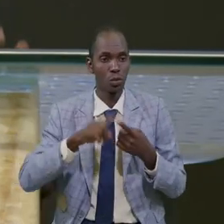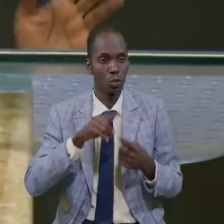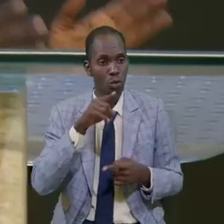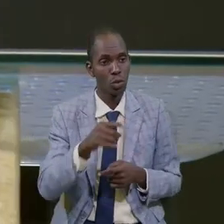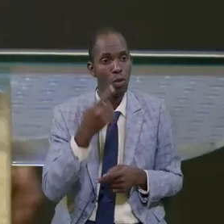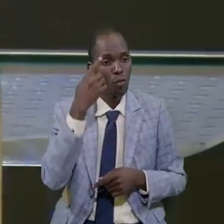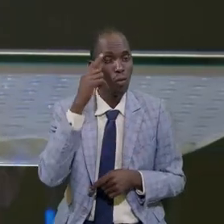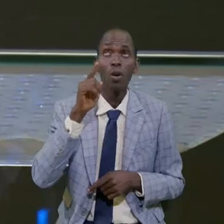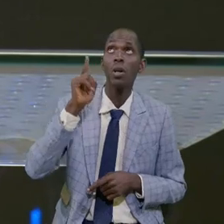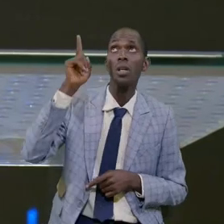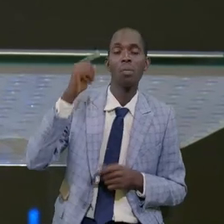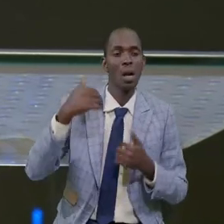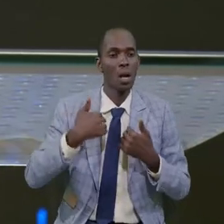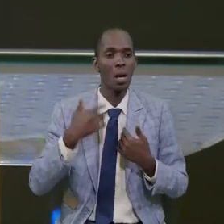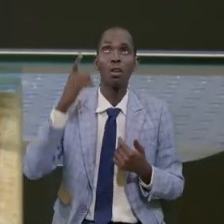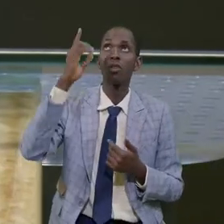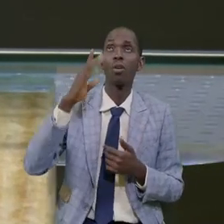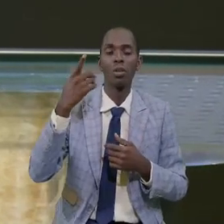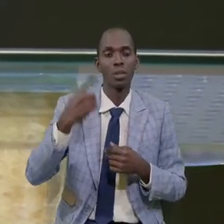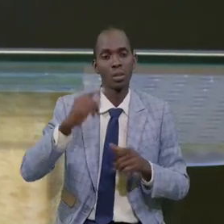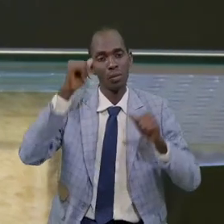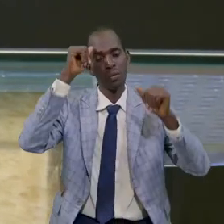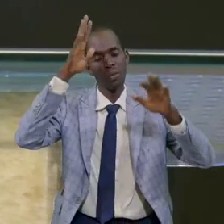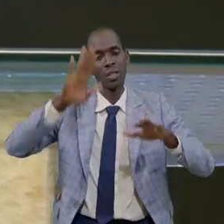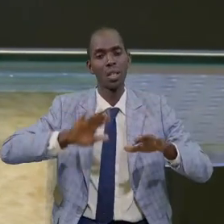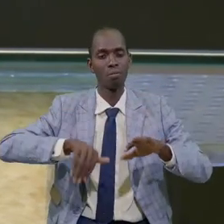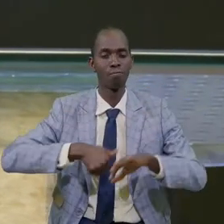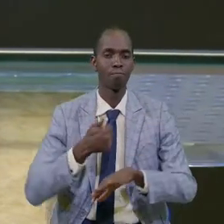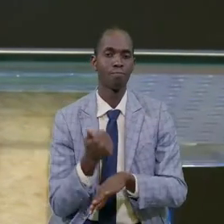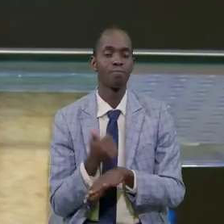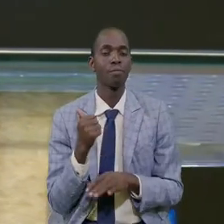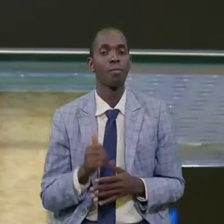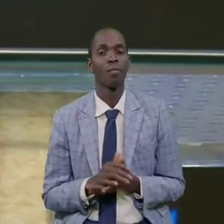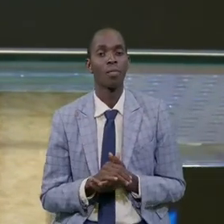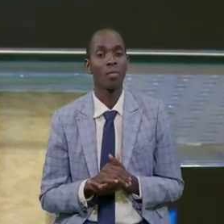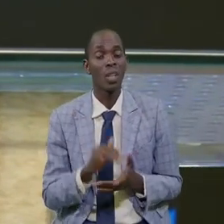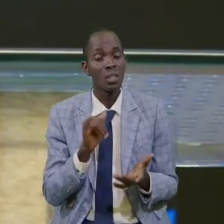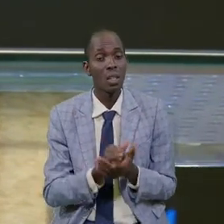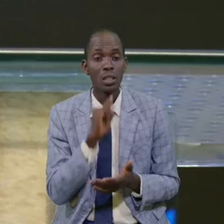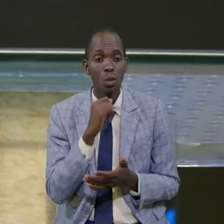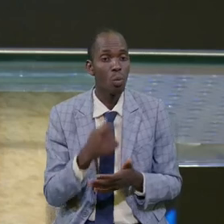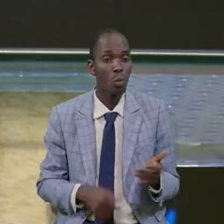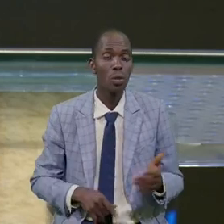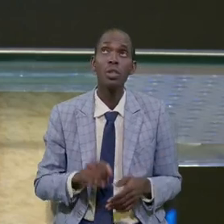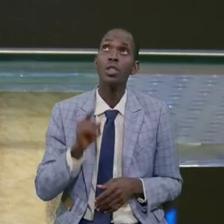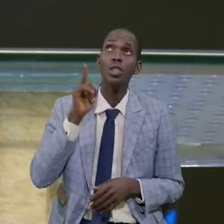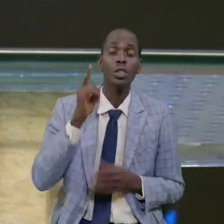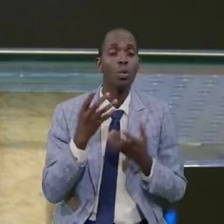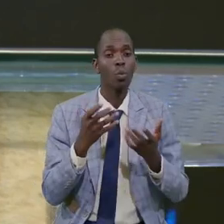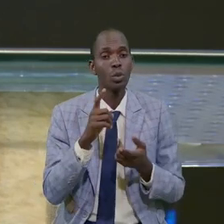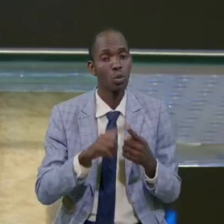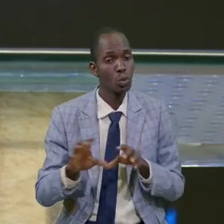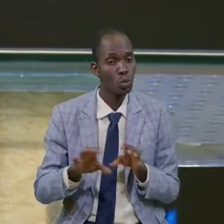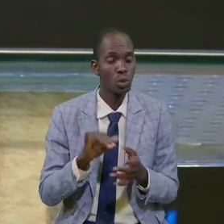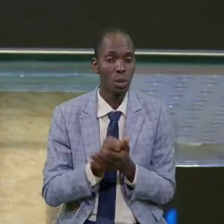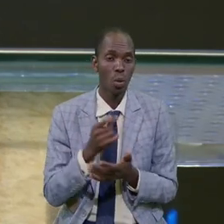Car c'est lui que le Père, que Dieu a marqué de son sceau. C'est ce qu'il veut que nous fassions. C'est là qu'il veut que nous soyons. Il ne